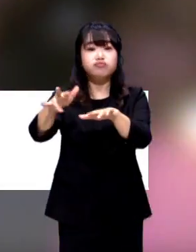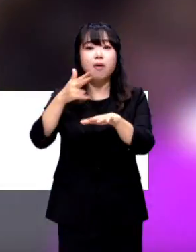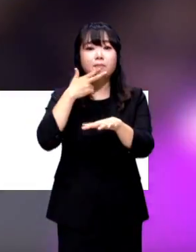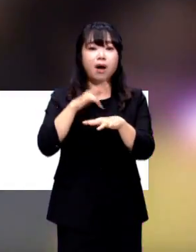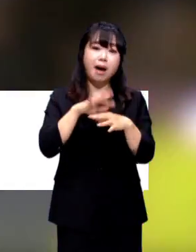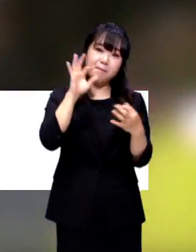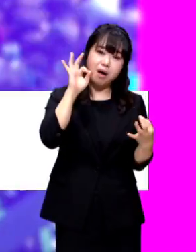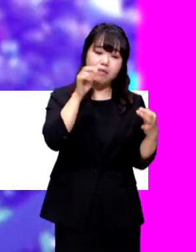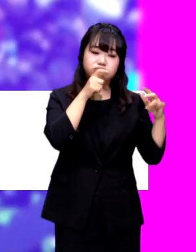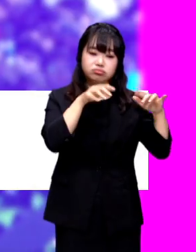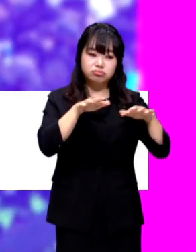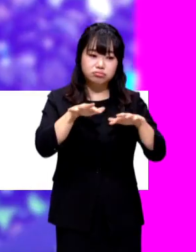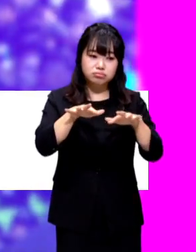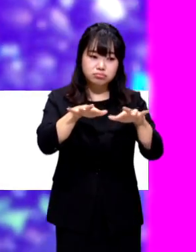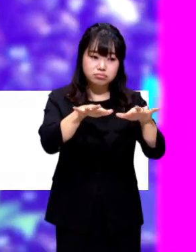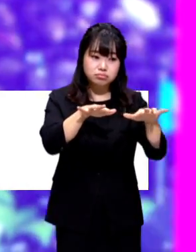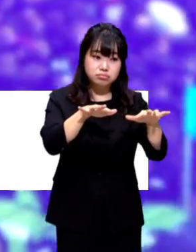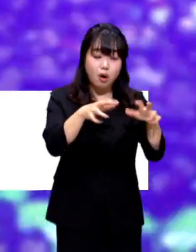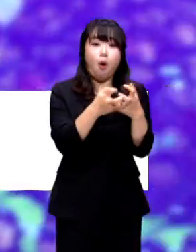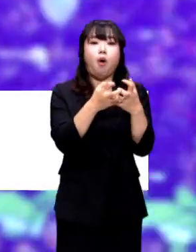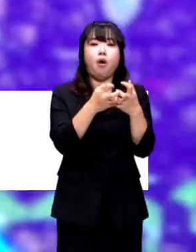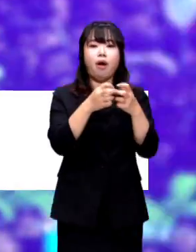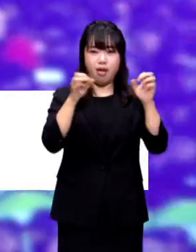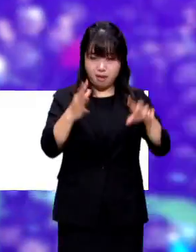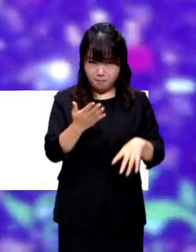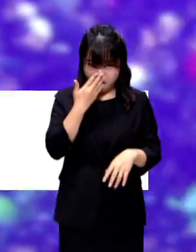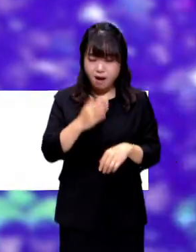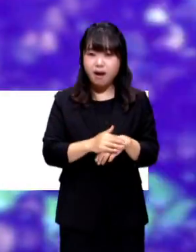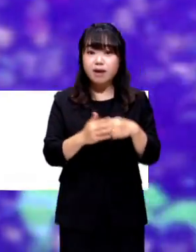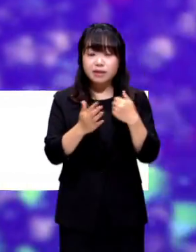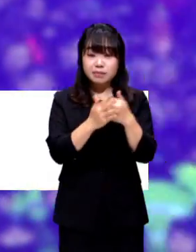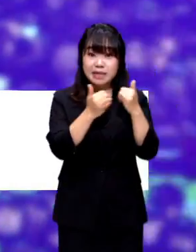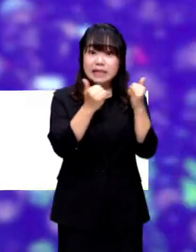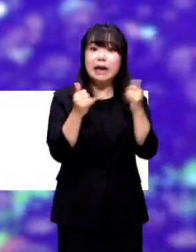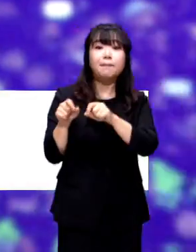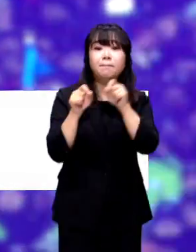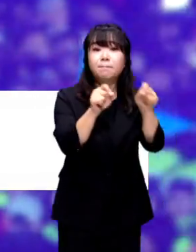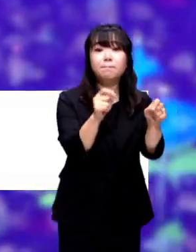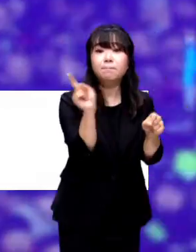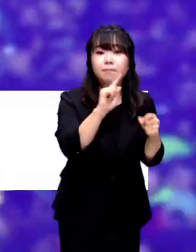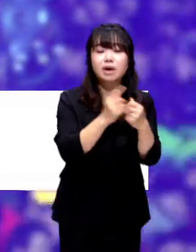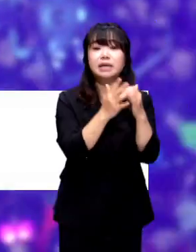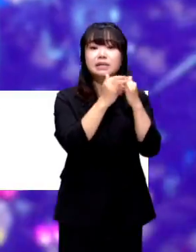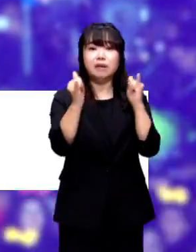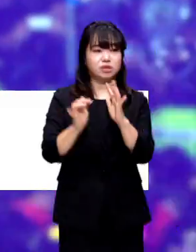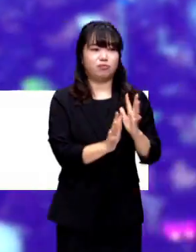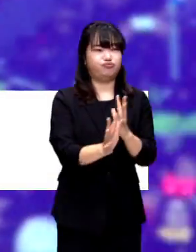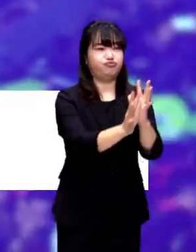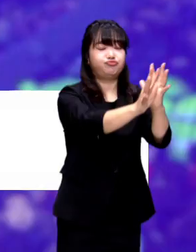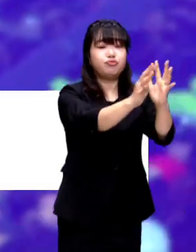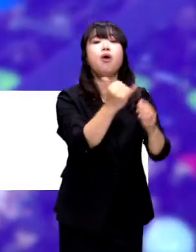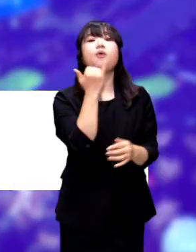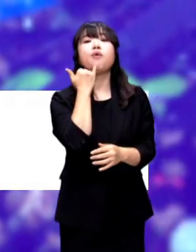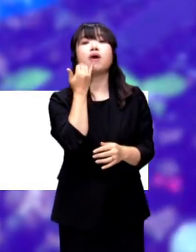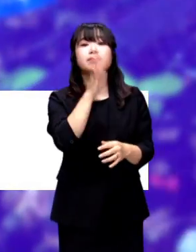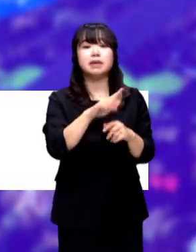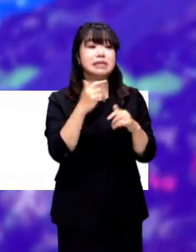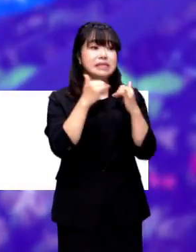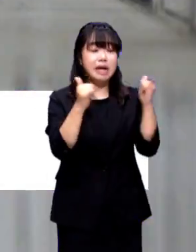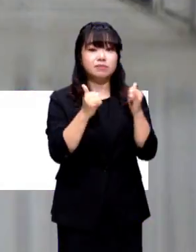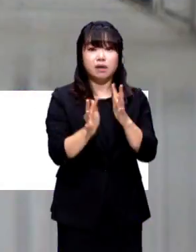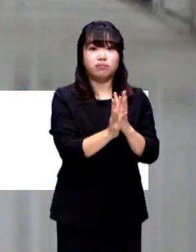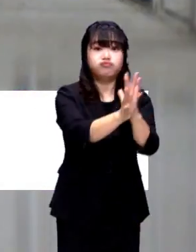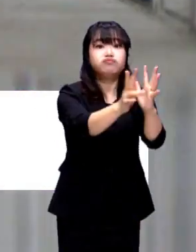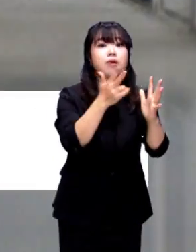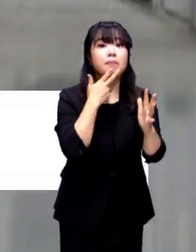이런 것처럼 보행자의 이동 속도, 밀도가 높은 상태에서 속도가 낮아지면 내부의 압력이 높아집니다. 서로